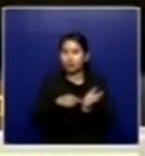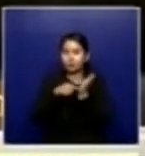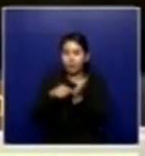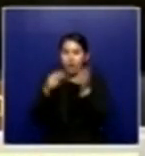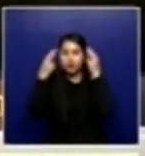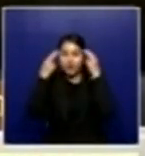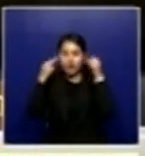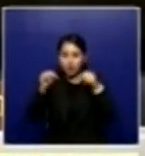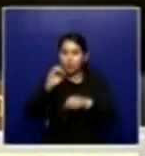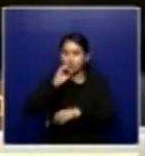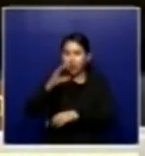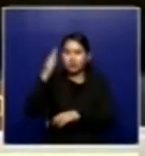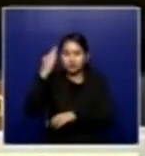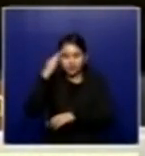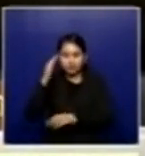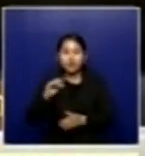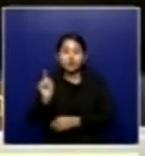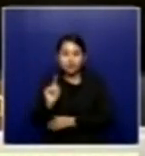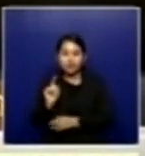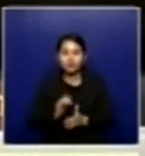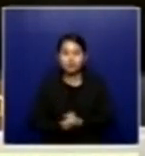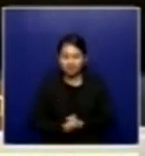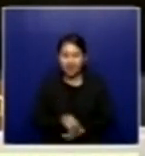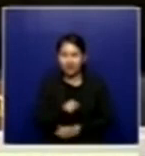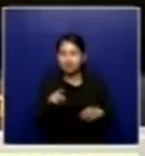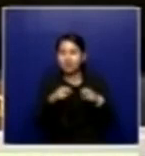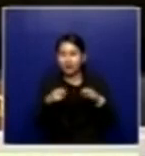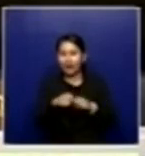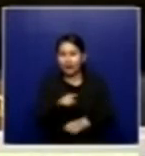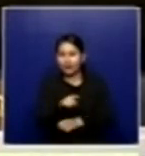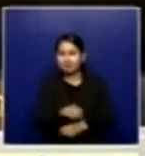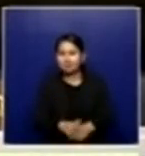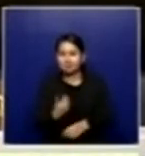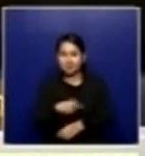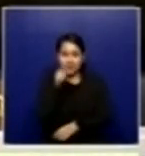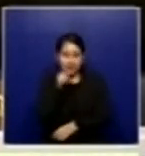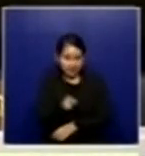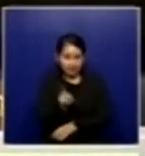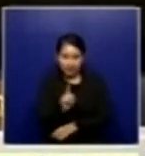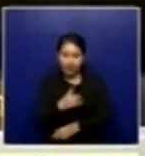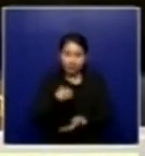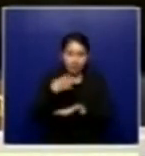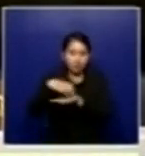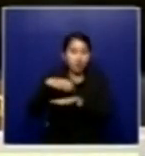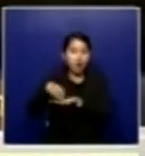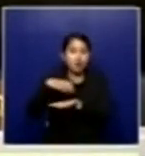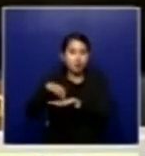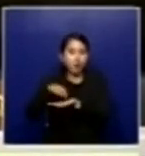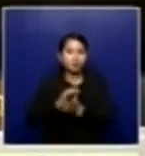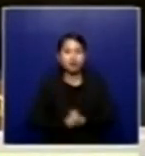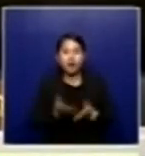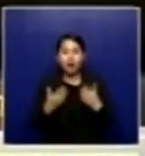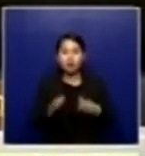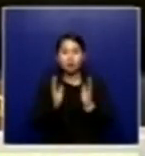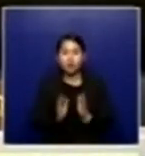ณาว่าเหตุการณ์ที่เกิดขึ้นนั้นมีข้อเท็จจริงเป็นอย่างไรแล้วก็มีเจ้าหน้า